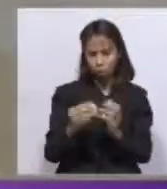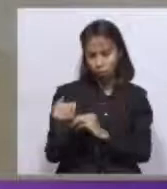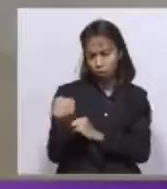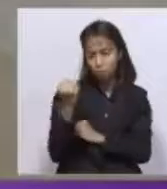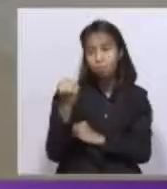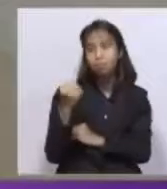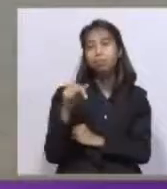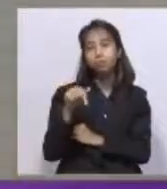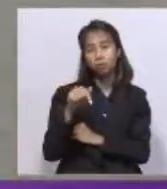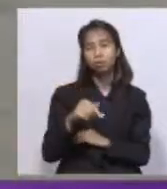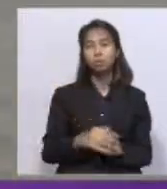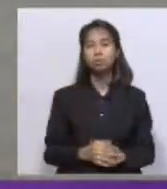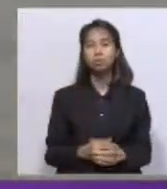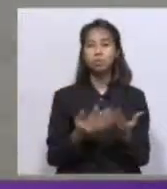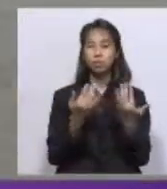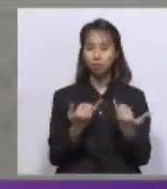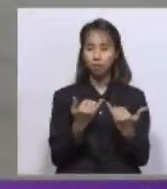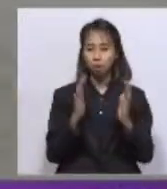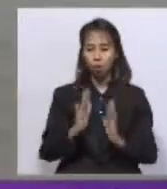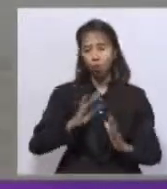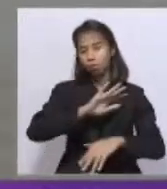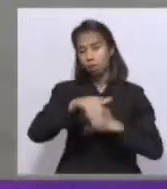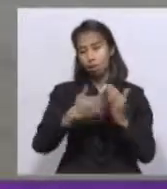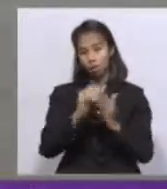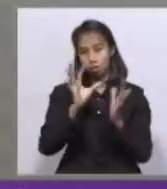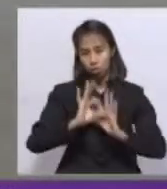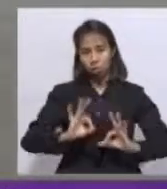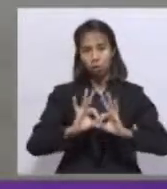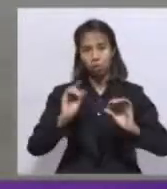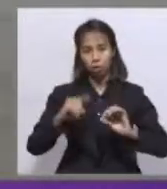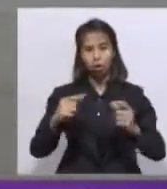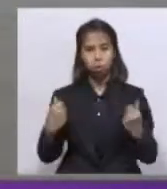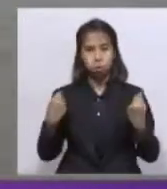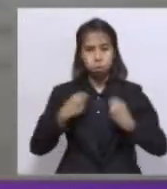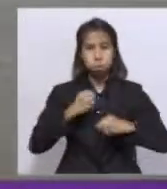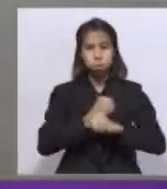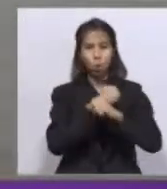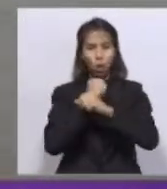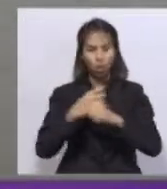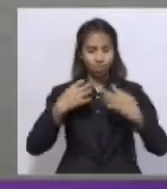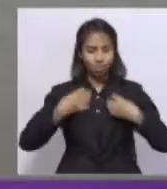ย่างเคร่งครัดด้วยโดยผู้โดยสารทุกคนค่ะต้องสวมเสื้อชูชีพอีกทั้ง